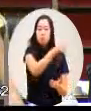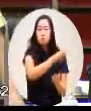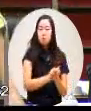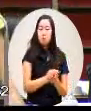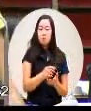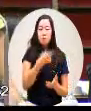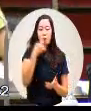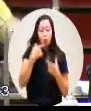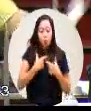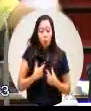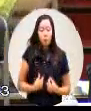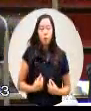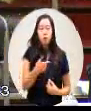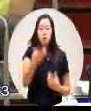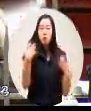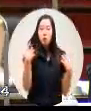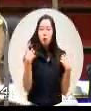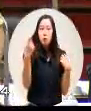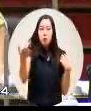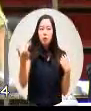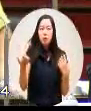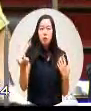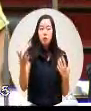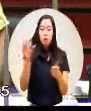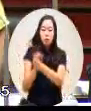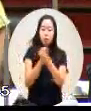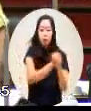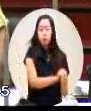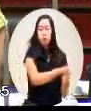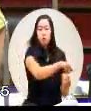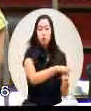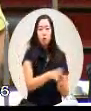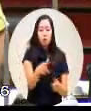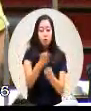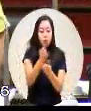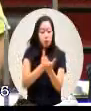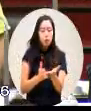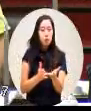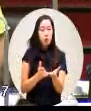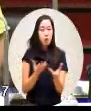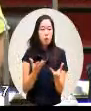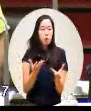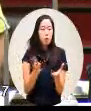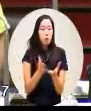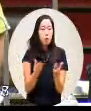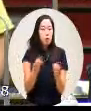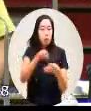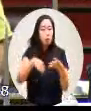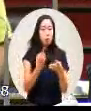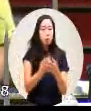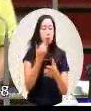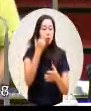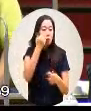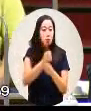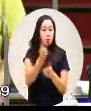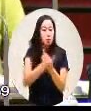的代志嘛，你去报案吼，检查看医生嘛。你退休无代志，你若唔退休，我要甲你医